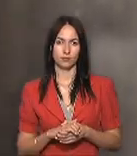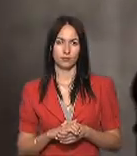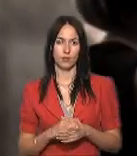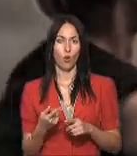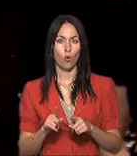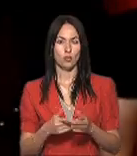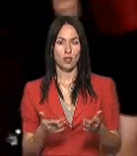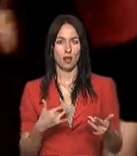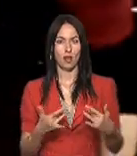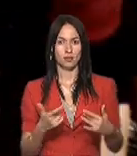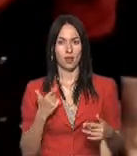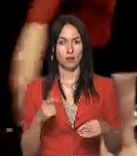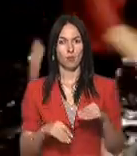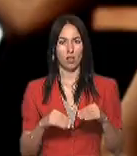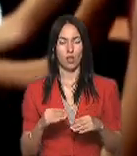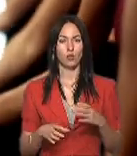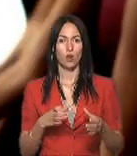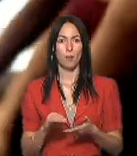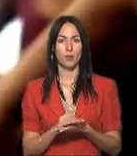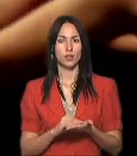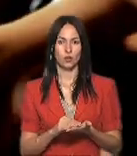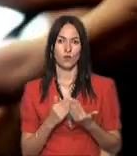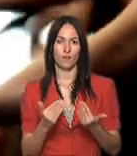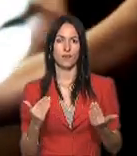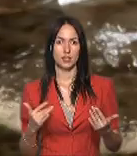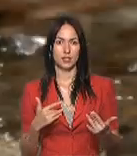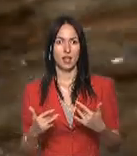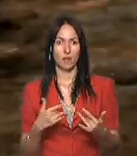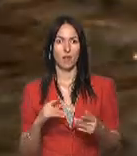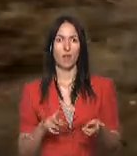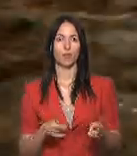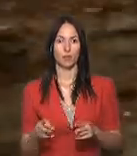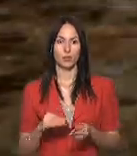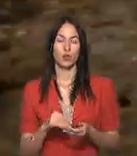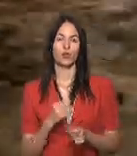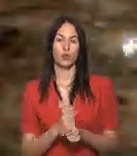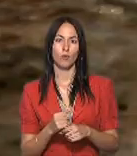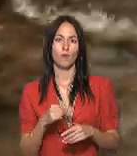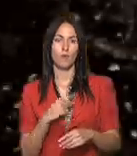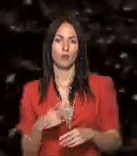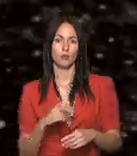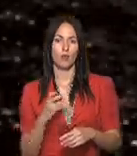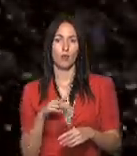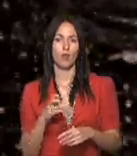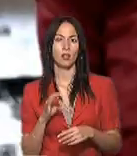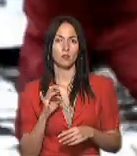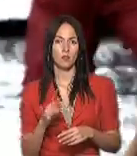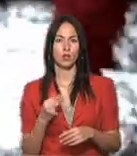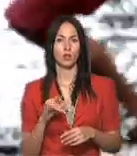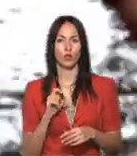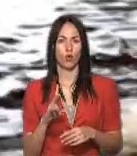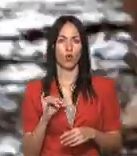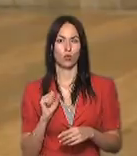Ось так артисти харківського балету репетирували виставу. Хореографічну постановку здійснив французький балетмейстер Йохан Нуса, говорить